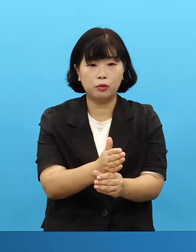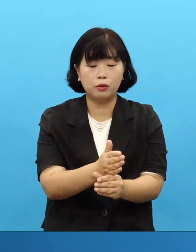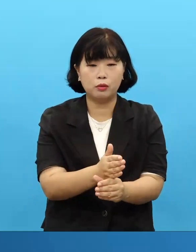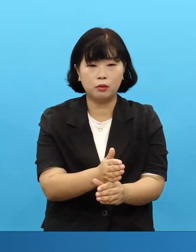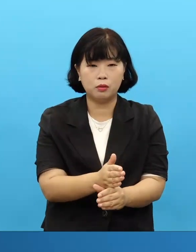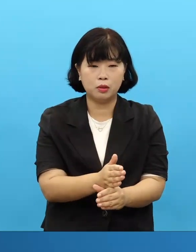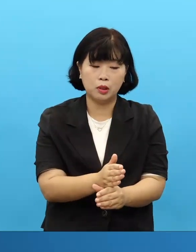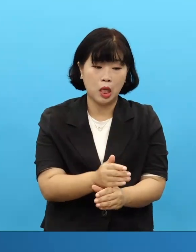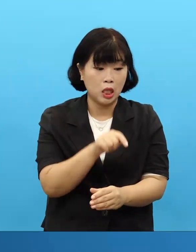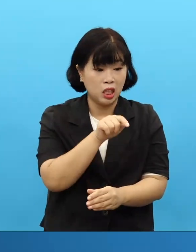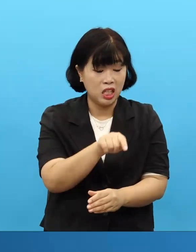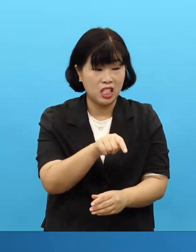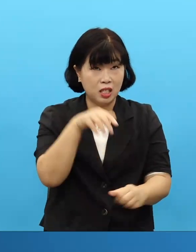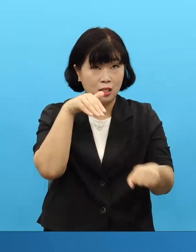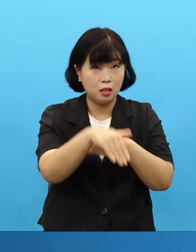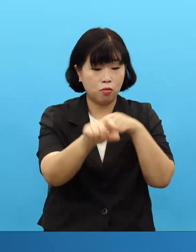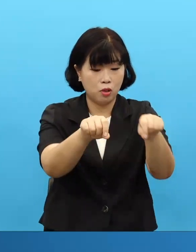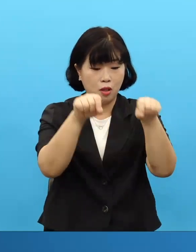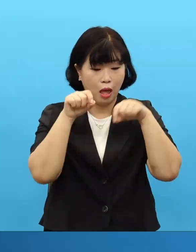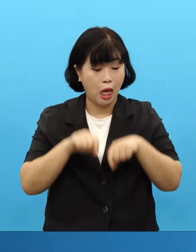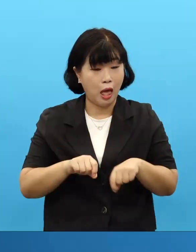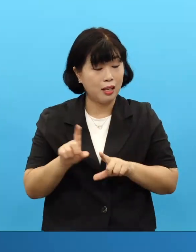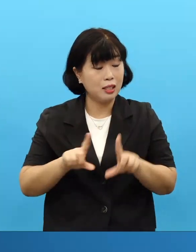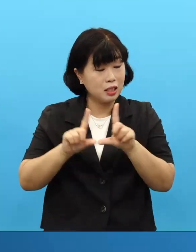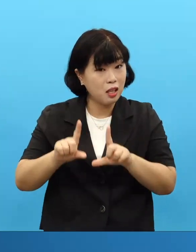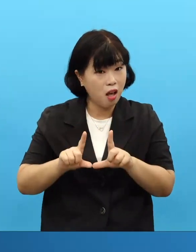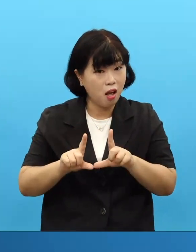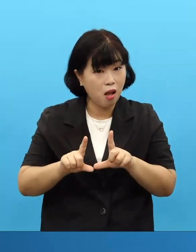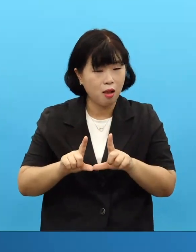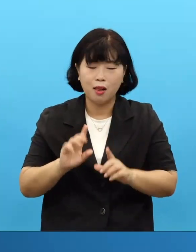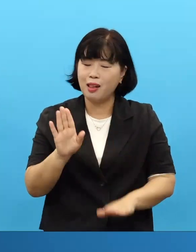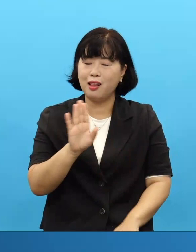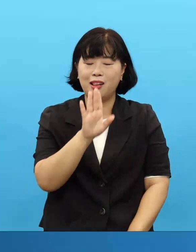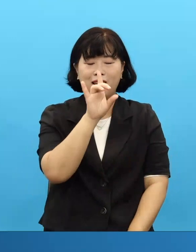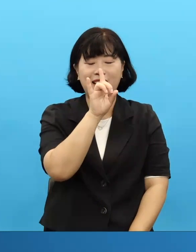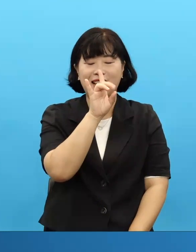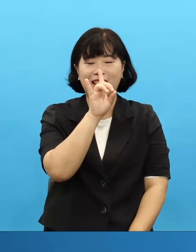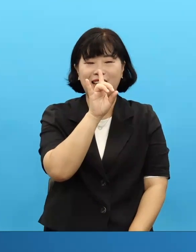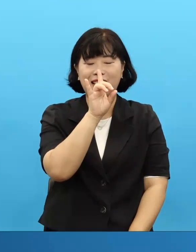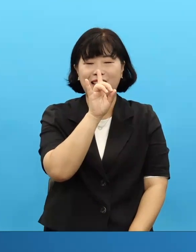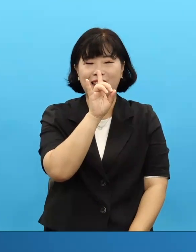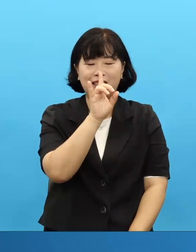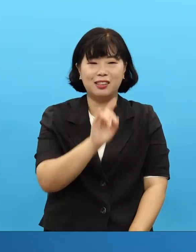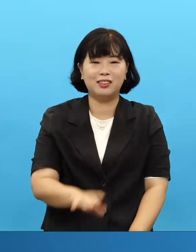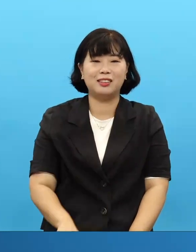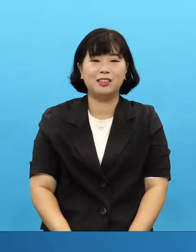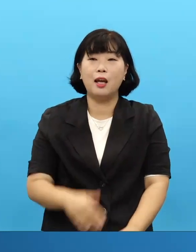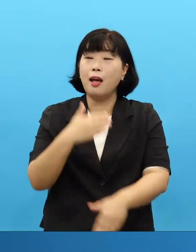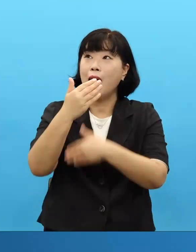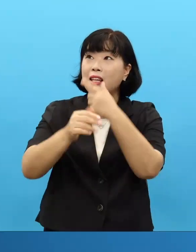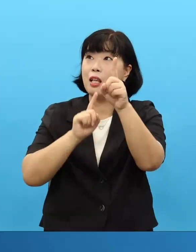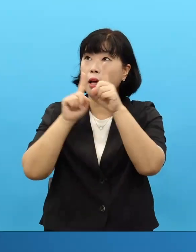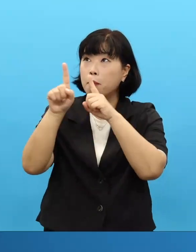되죠. Your lives must not resort to these means. 무슨 말을 들어 소용없습니다. 하나님 말씀 속에서